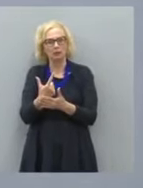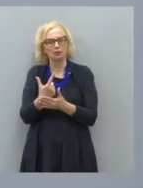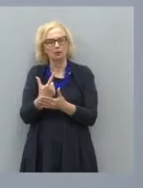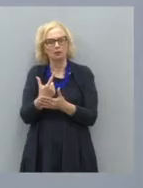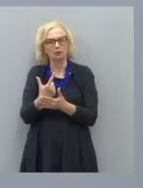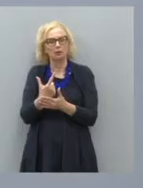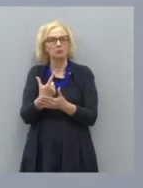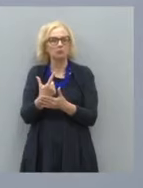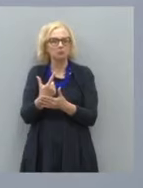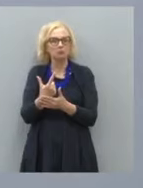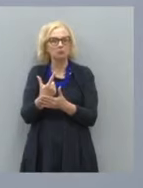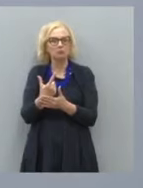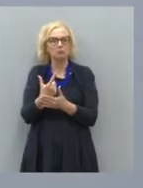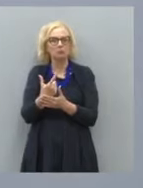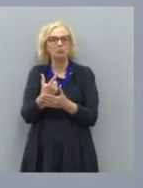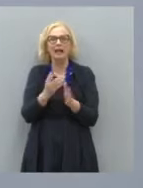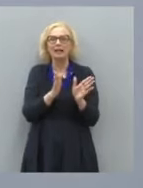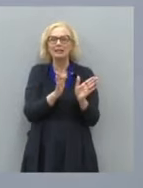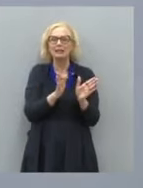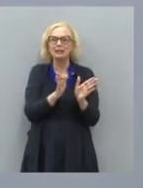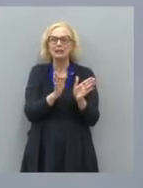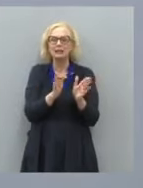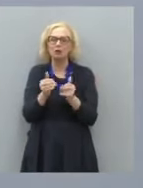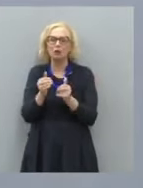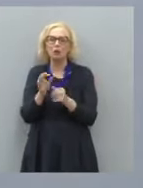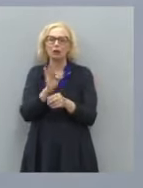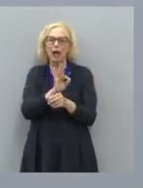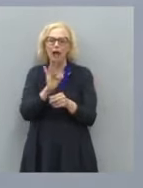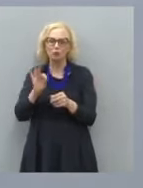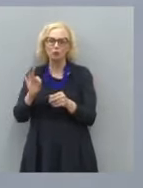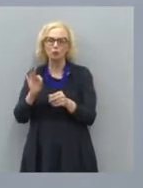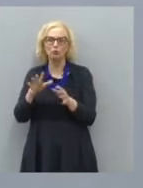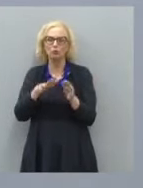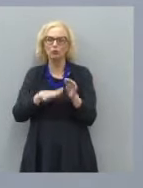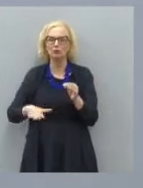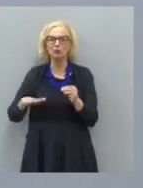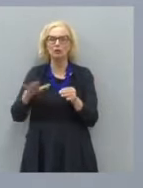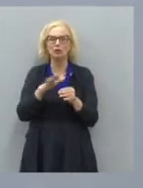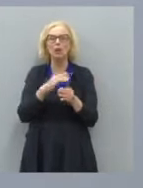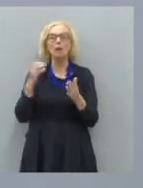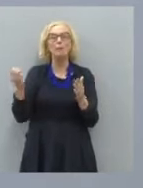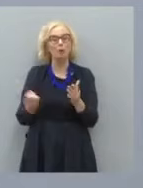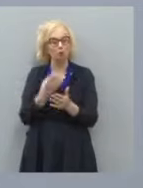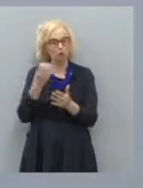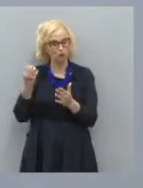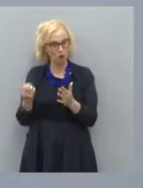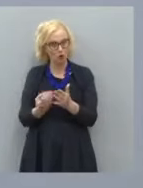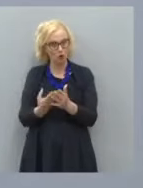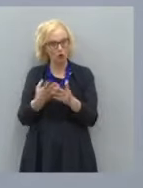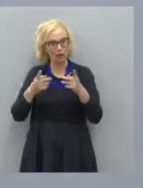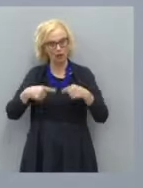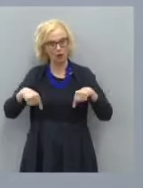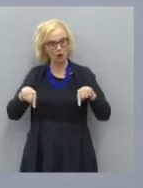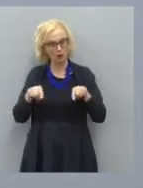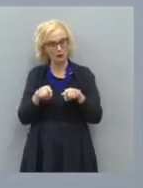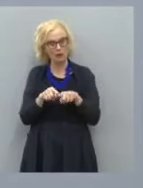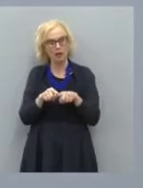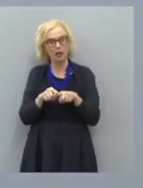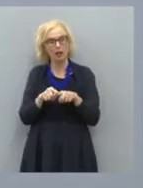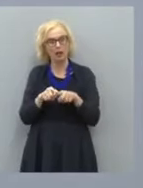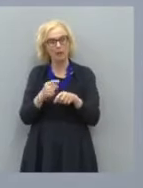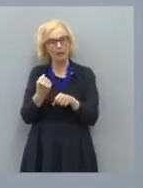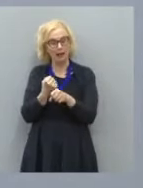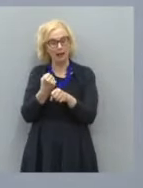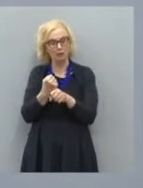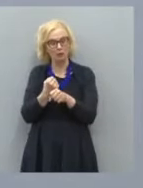alcuni settori del del mondo nostro produttivo e del lavoro